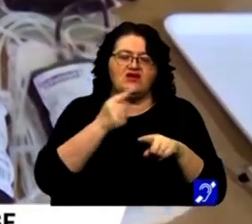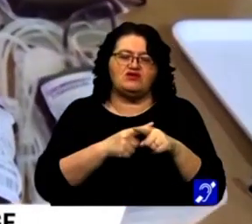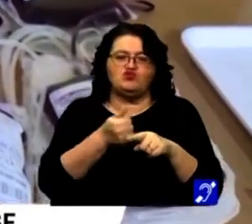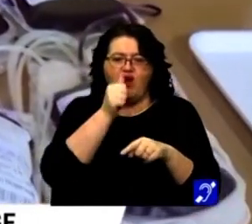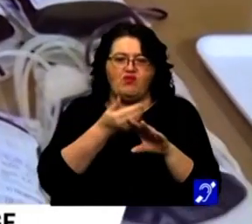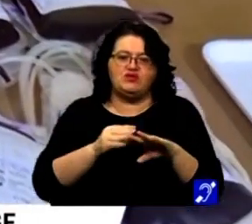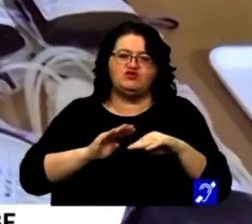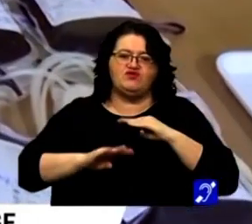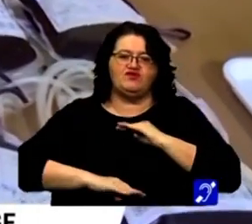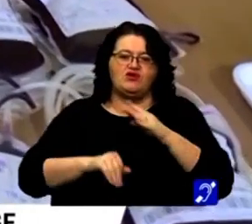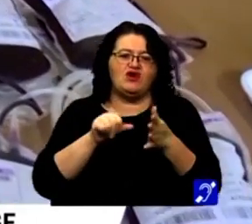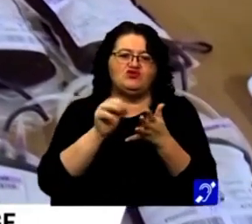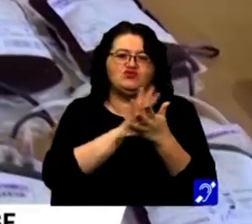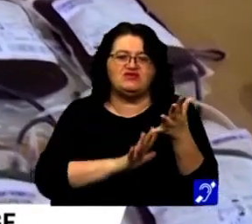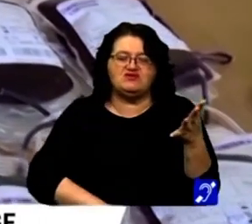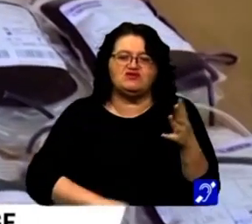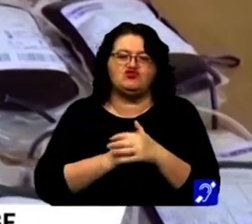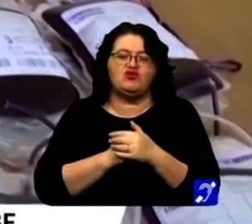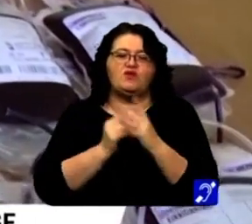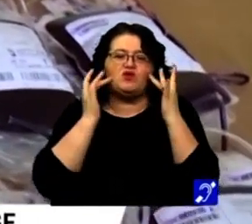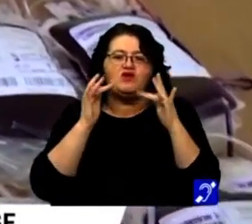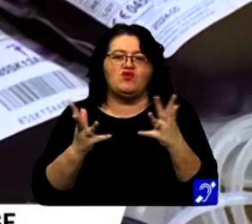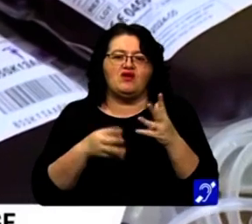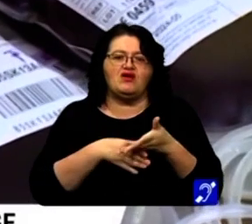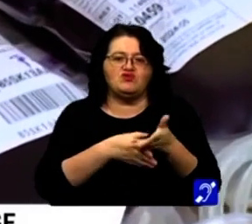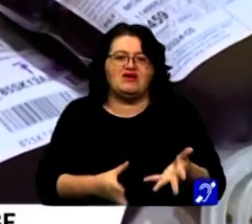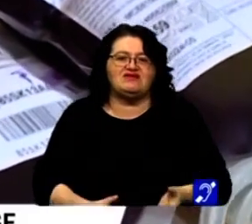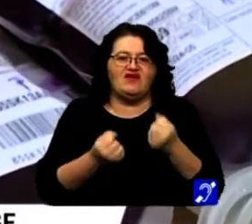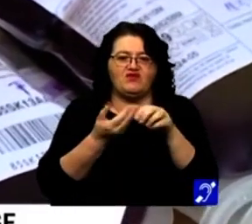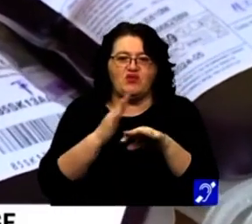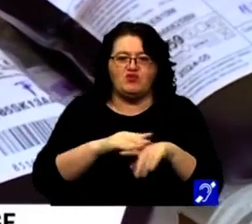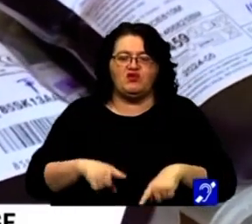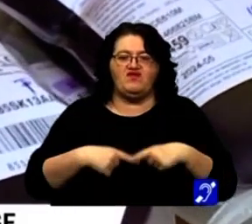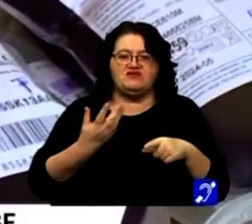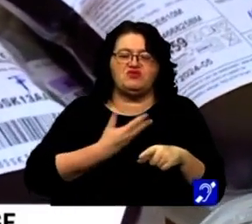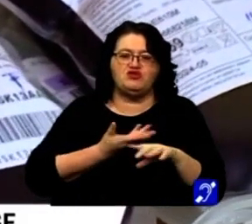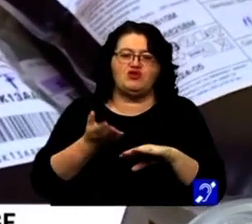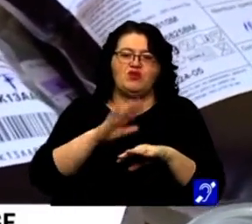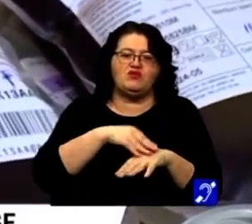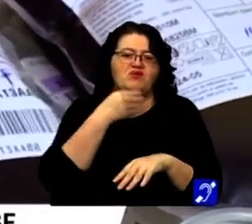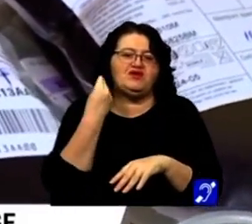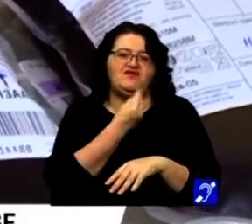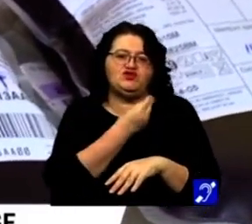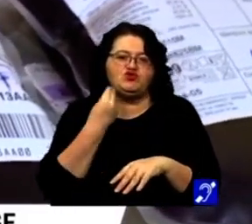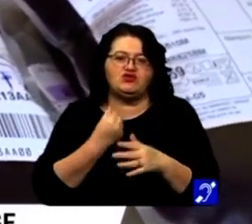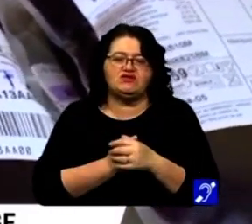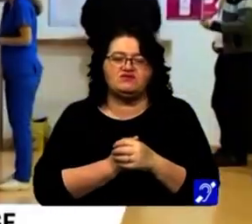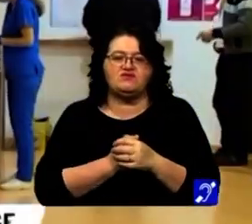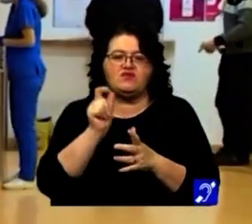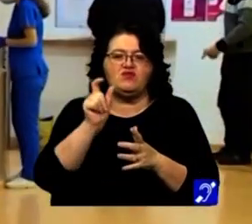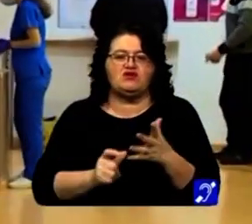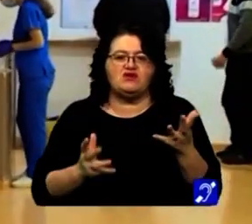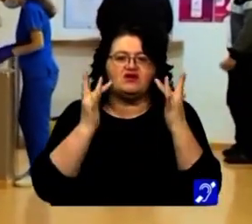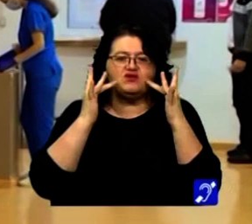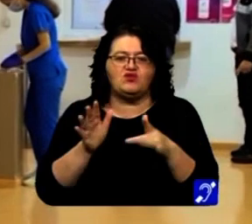hidratat corespunzător la centrul de transfuzii. În schimb, donatorul care ajută la salvarea mai multor vieți primește o serie de beneficii. Persoanele